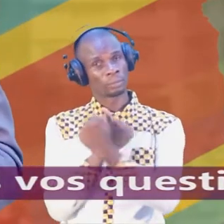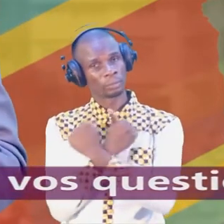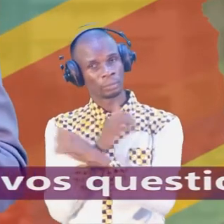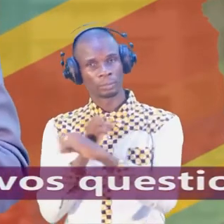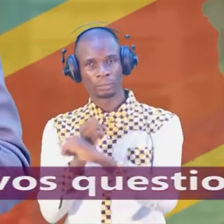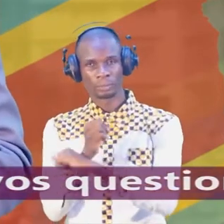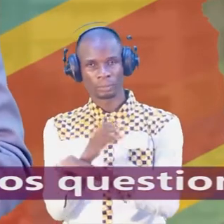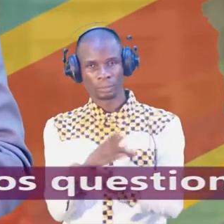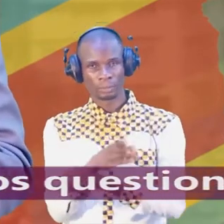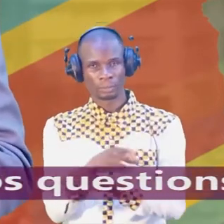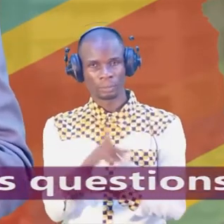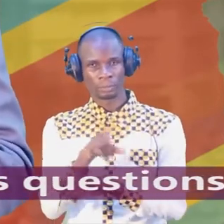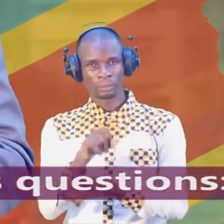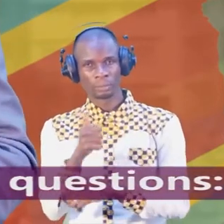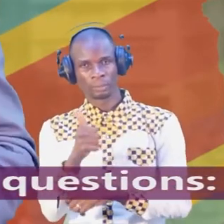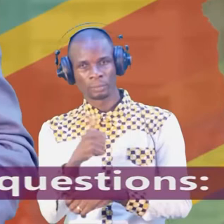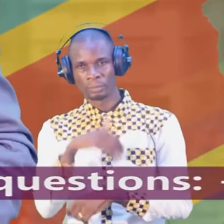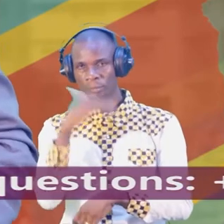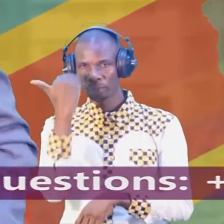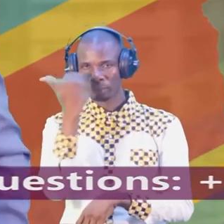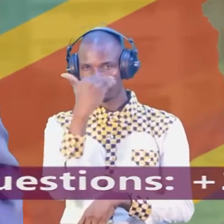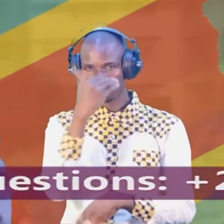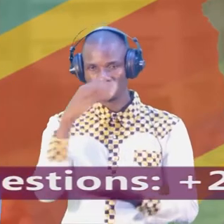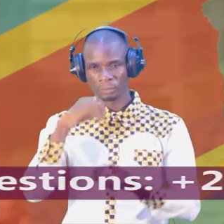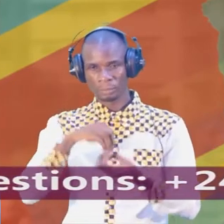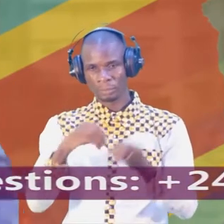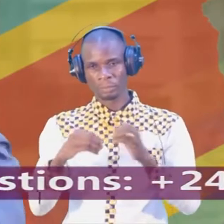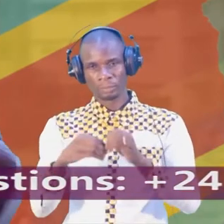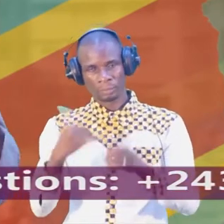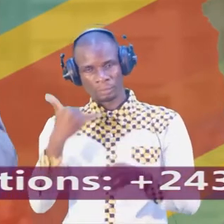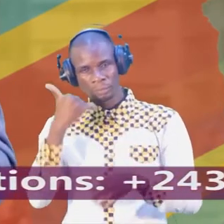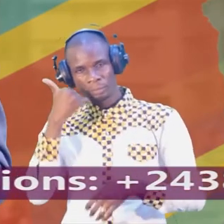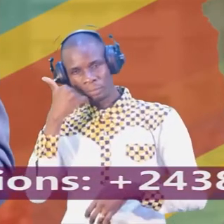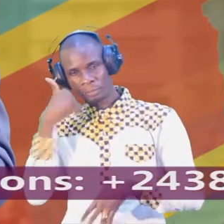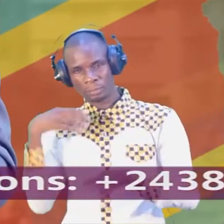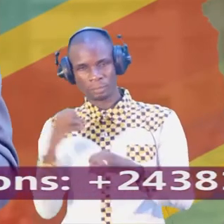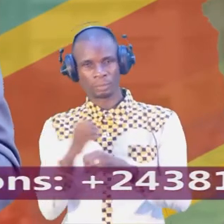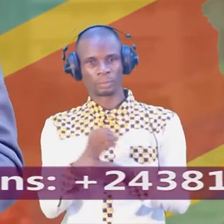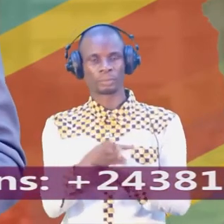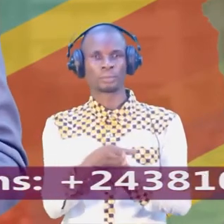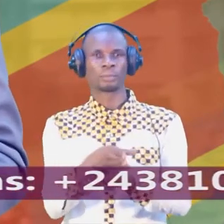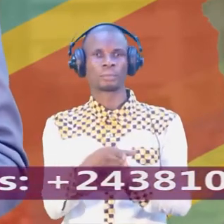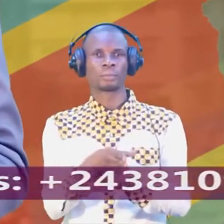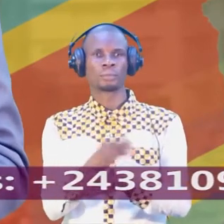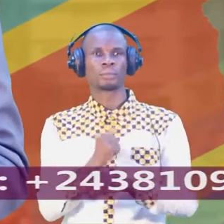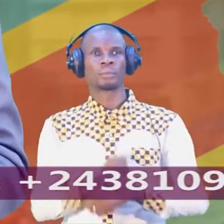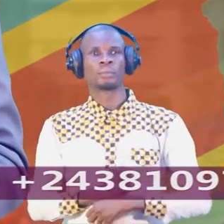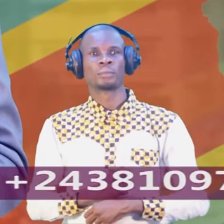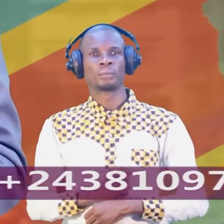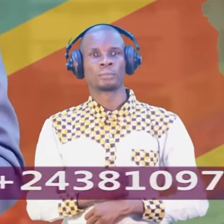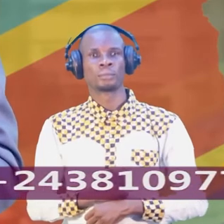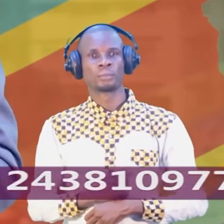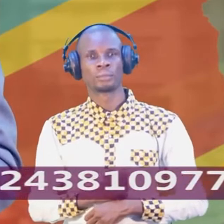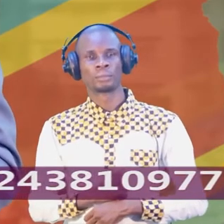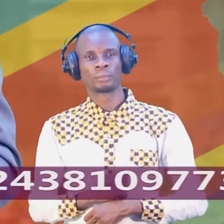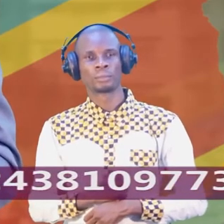ample information sur zaidi mengi les questions sana, de la Bible, de la religion, et ne manquez pas à pouvoir nous